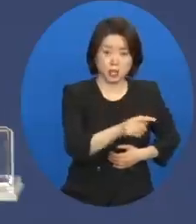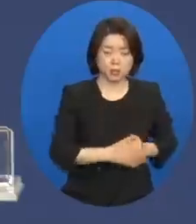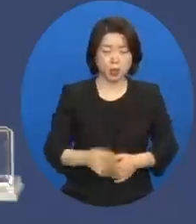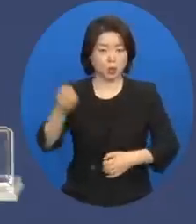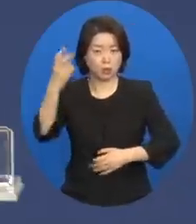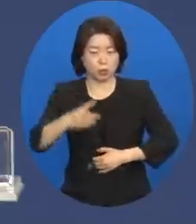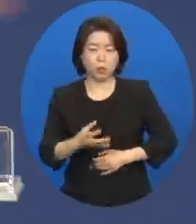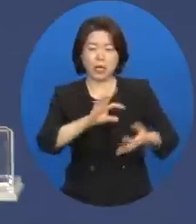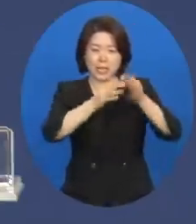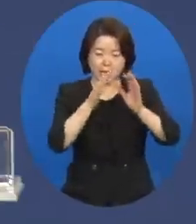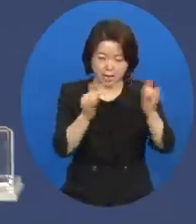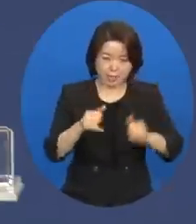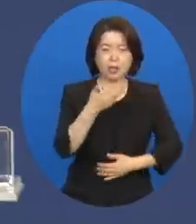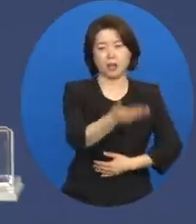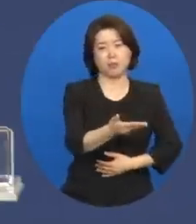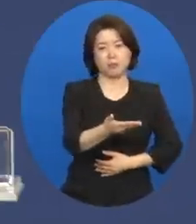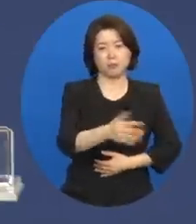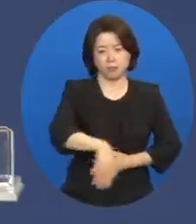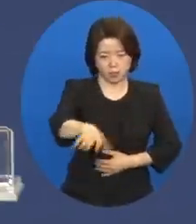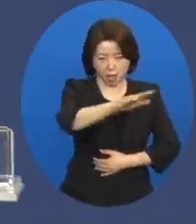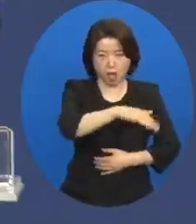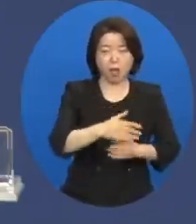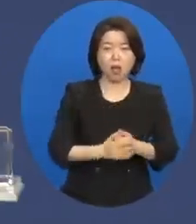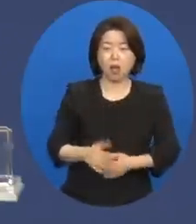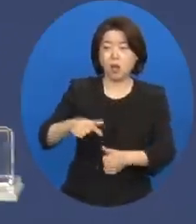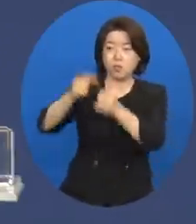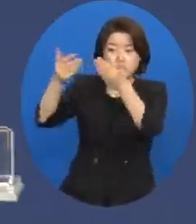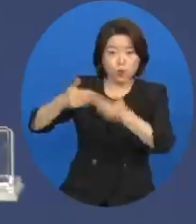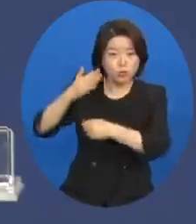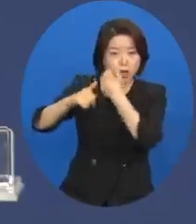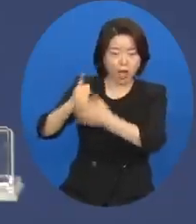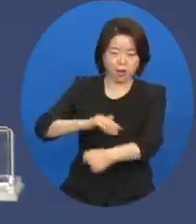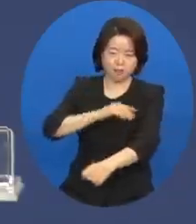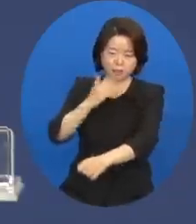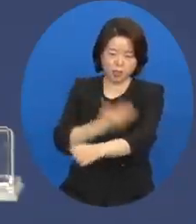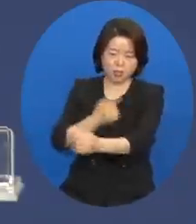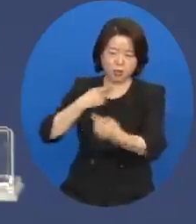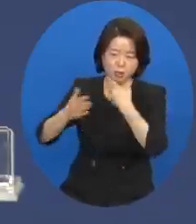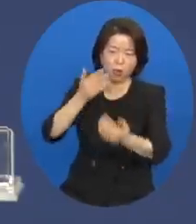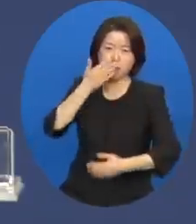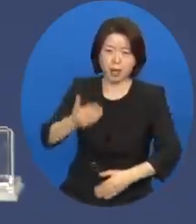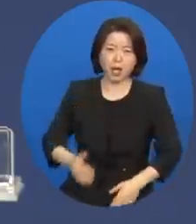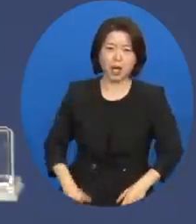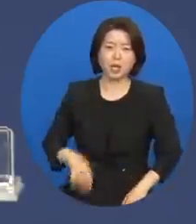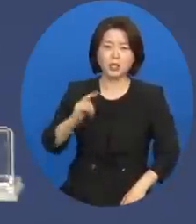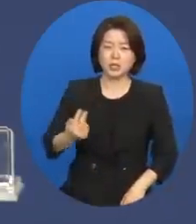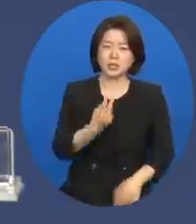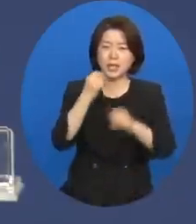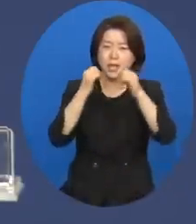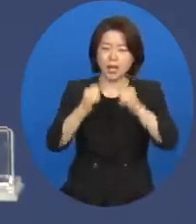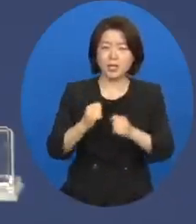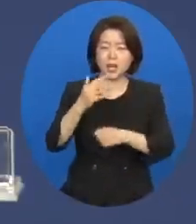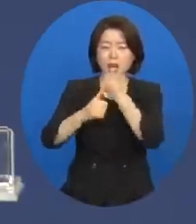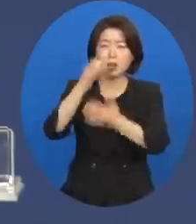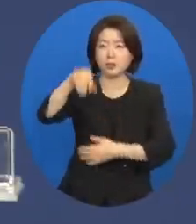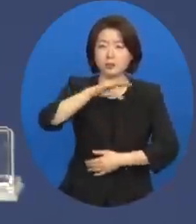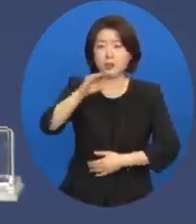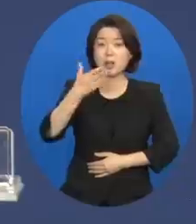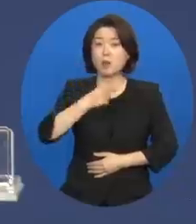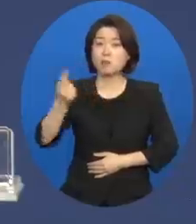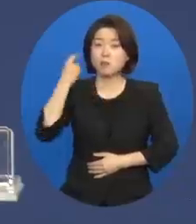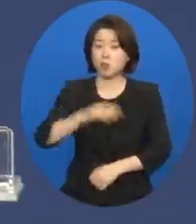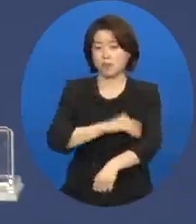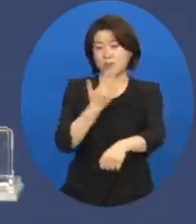또한 헬라인에게로다. 구원을 주시는 하나님의 능력을 경험하게 하는 이 살아있는 하나님의 이 십자가의 복음의